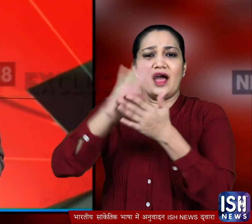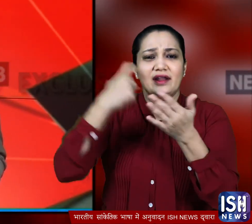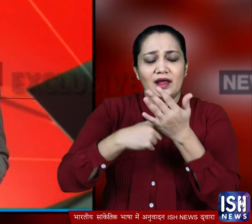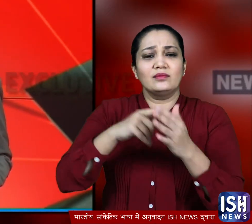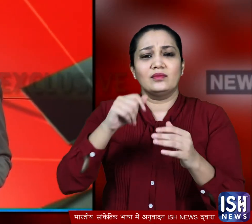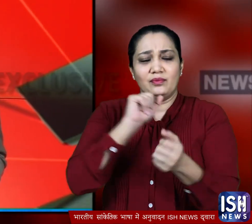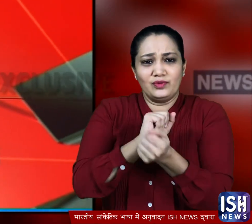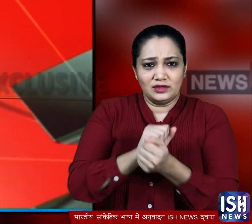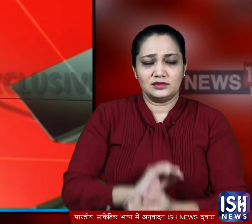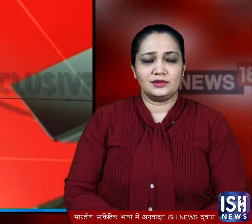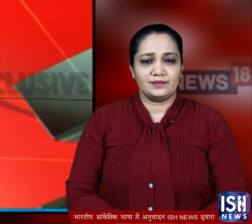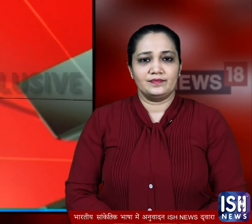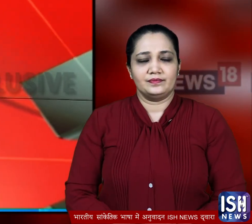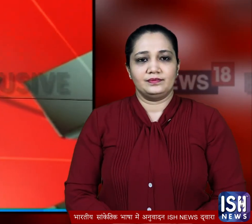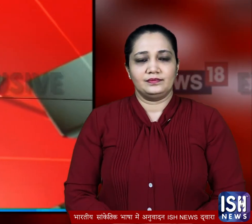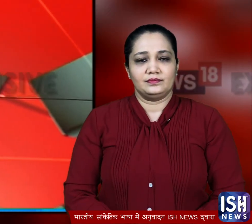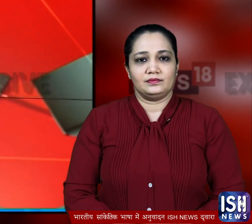हरियाणा पुलिस ने